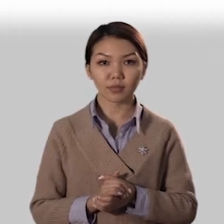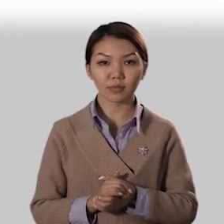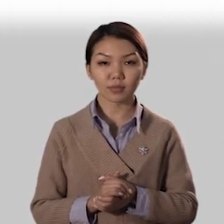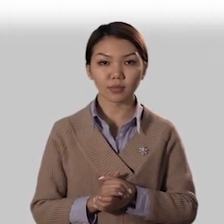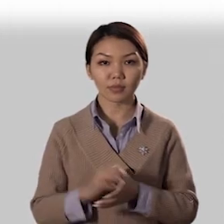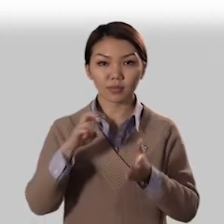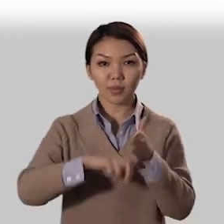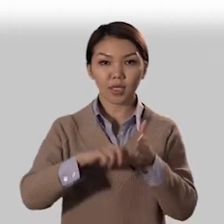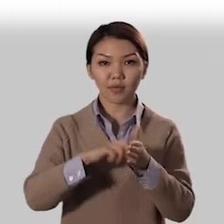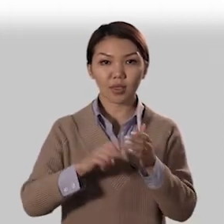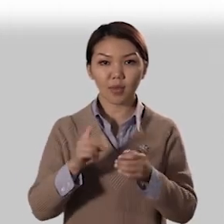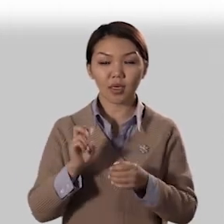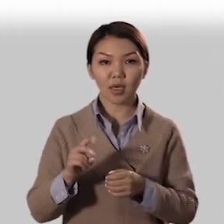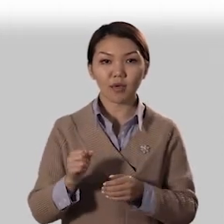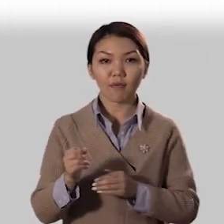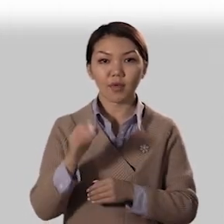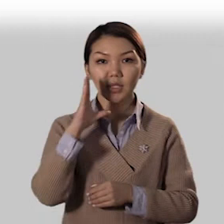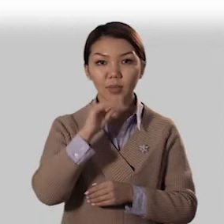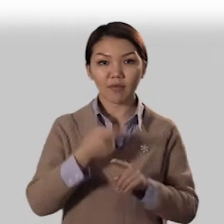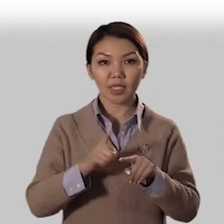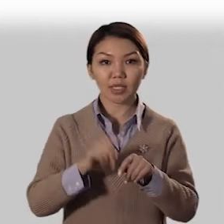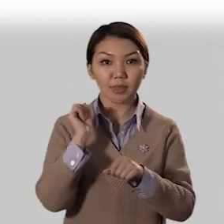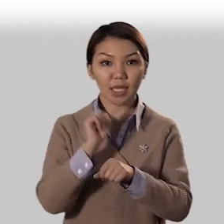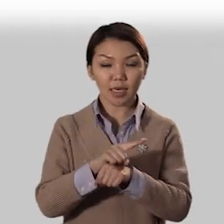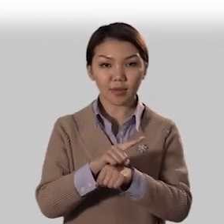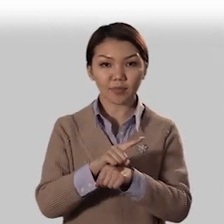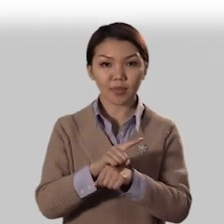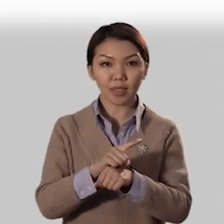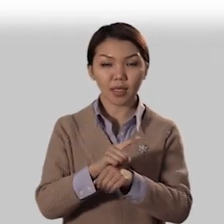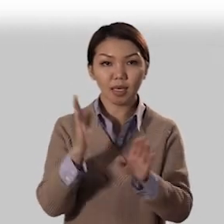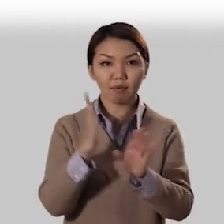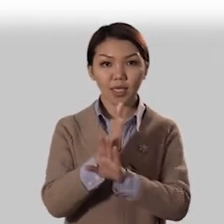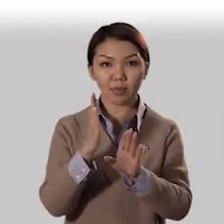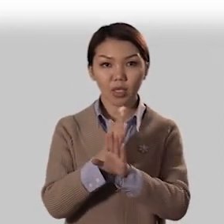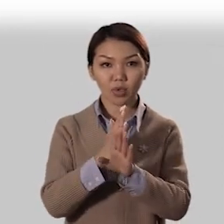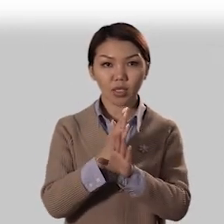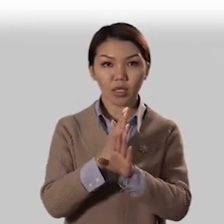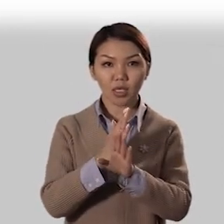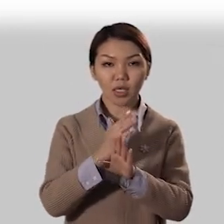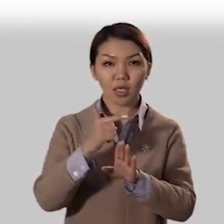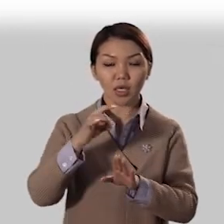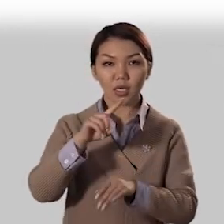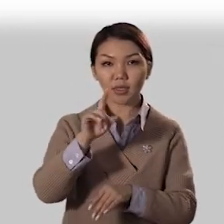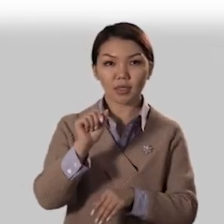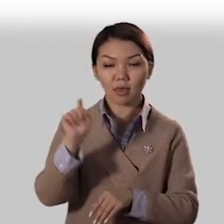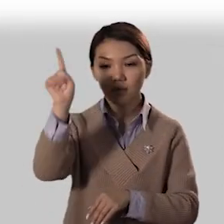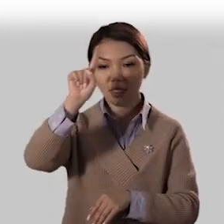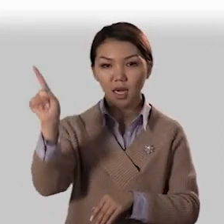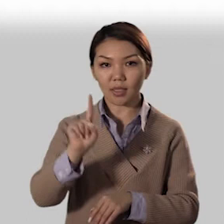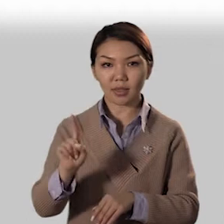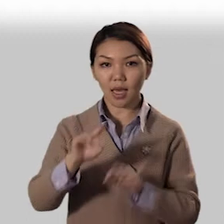проверим как вы справились с заданием явление природы гроза снег